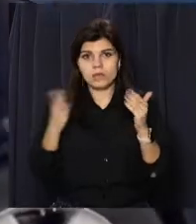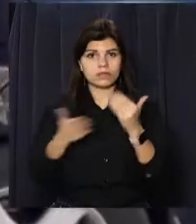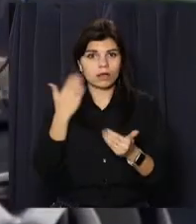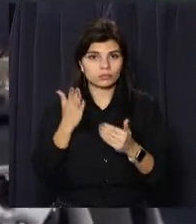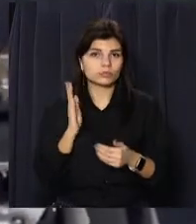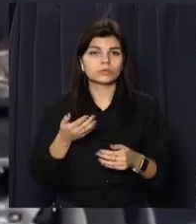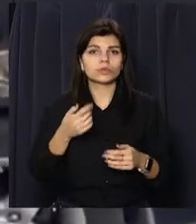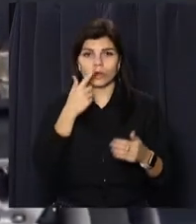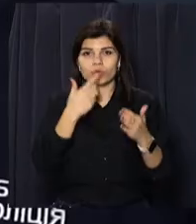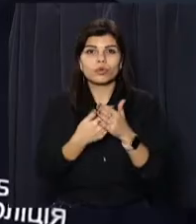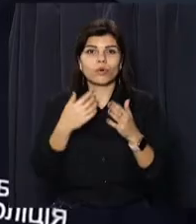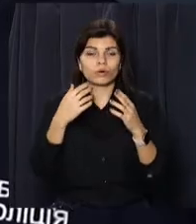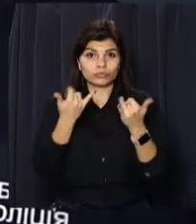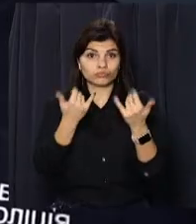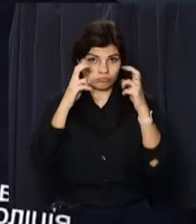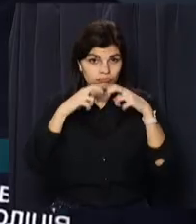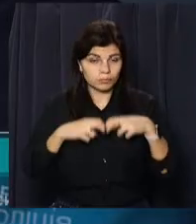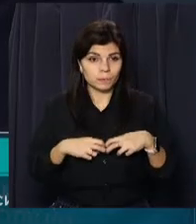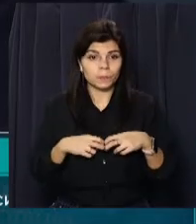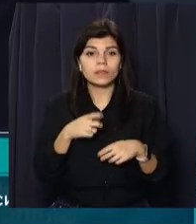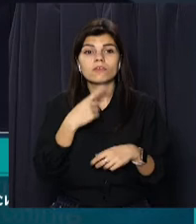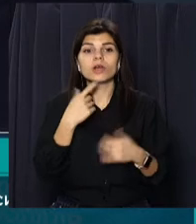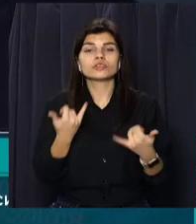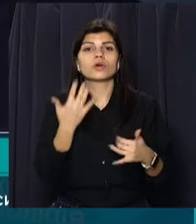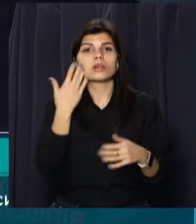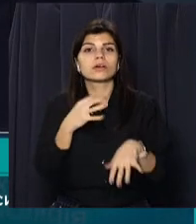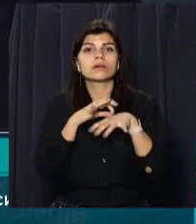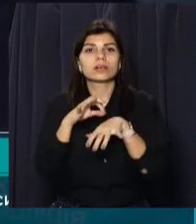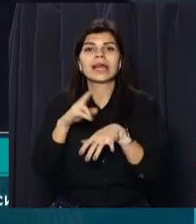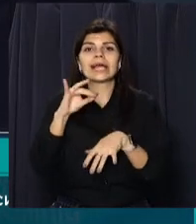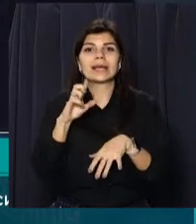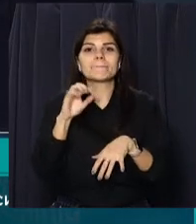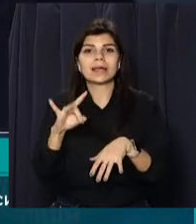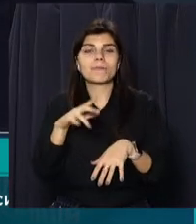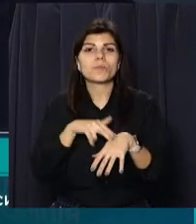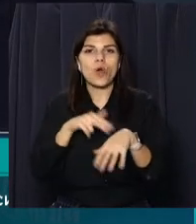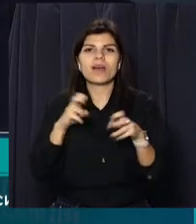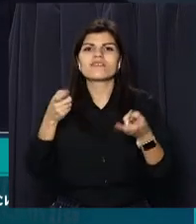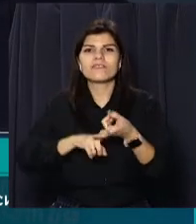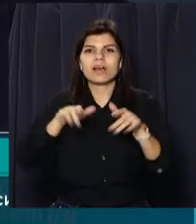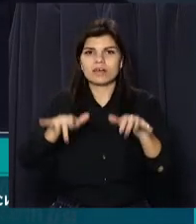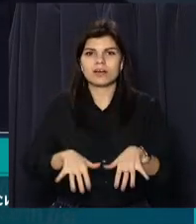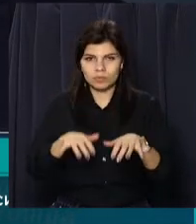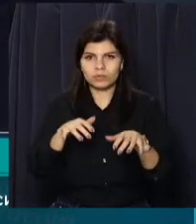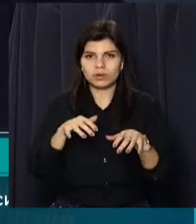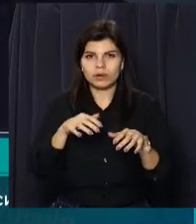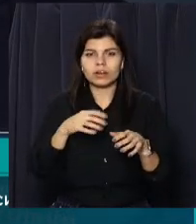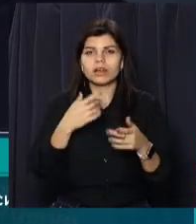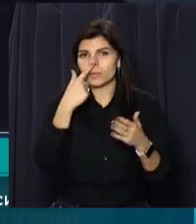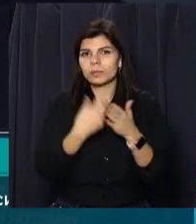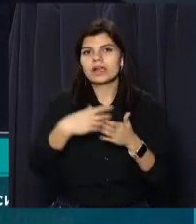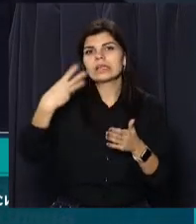слідство. Під час активної фази проведення заходів кіберполіцейськими заблоковано близько 30